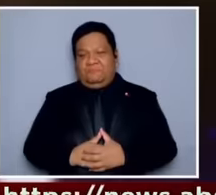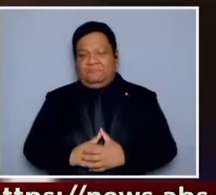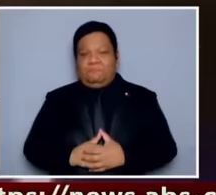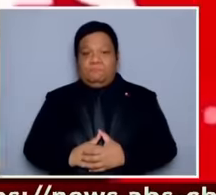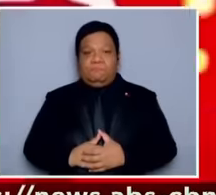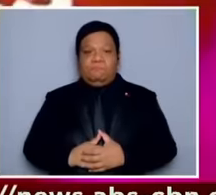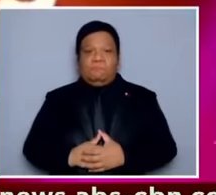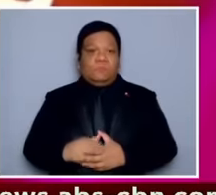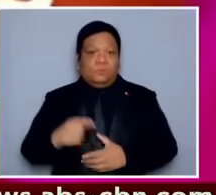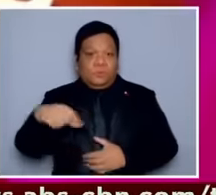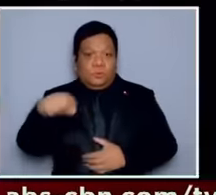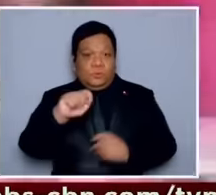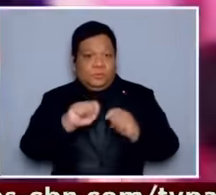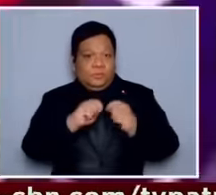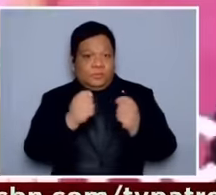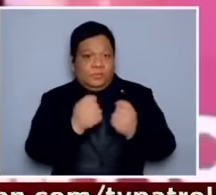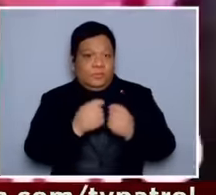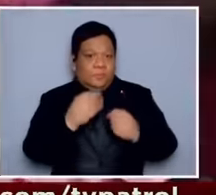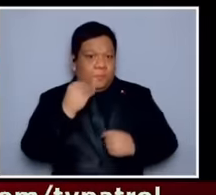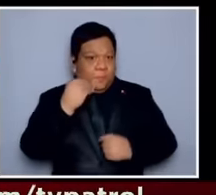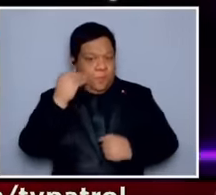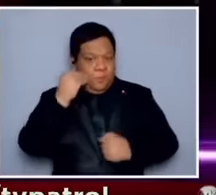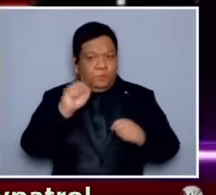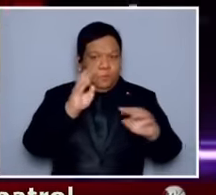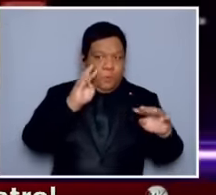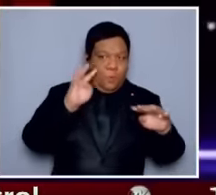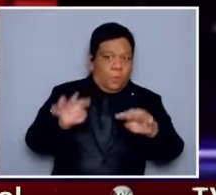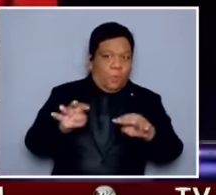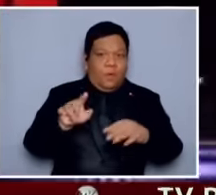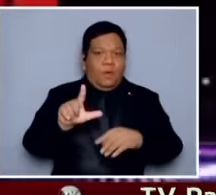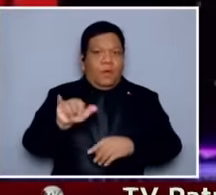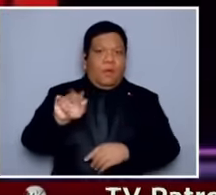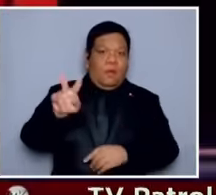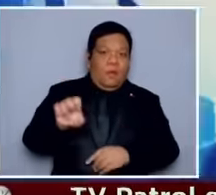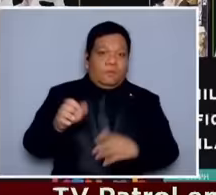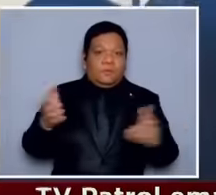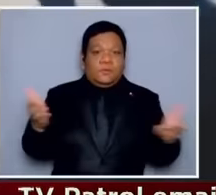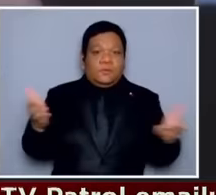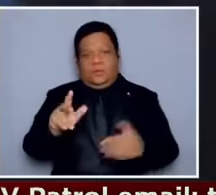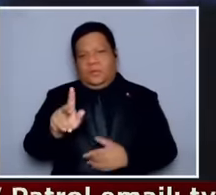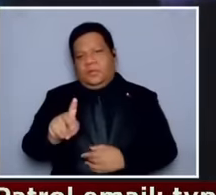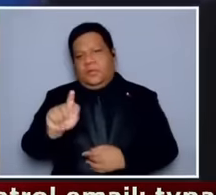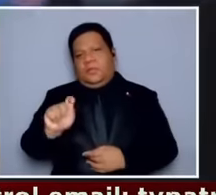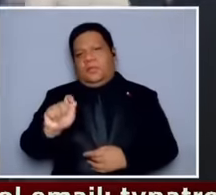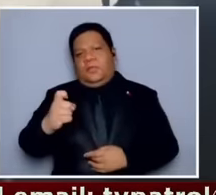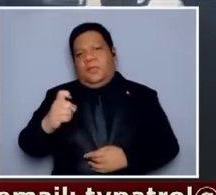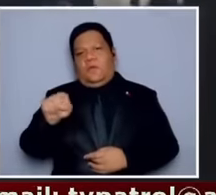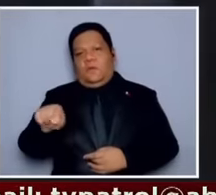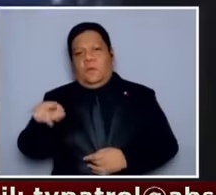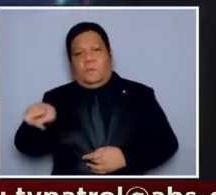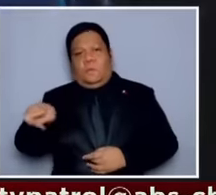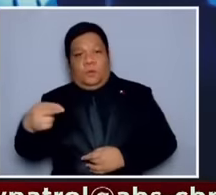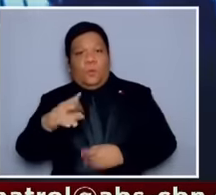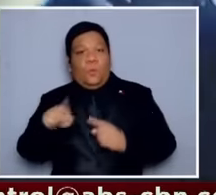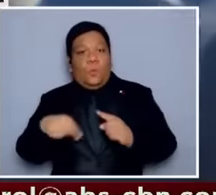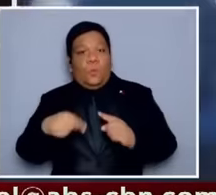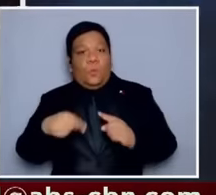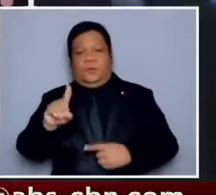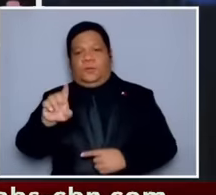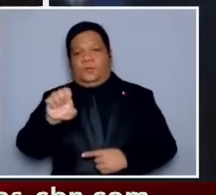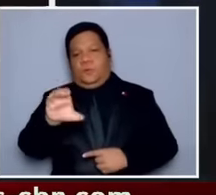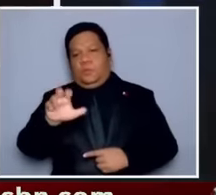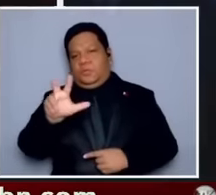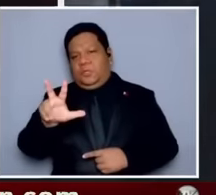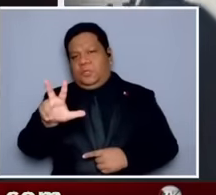bahay, mapapanood ng live ang 1MX in Dubai via ktx.ph sa December 3, alas 10 ng gabi,